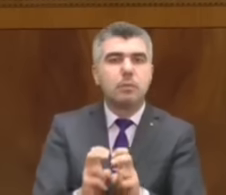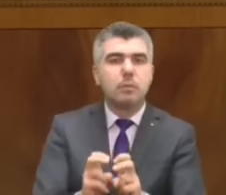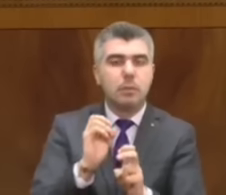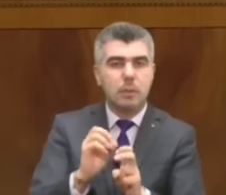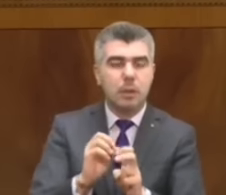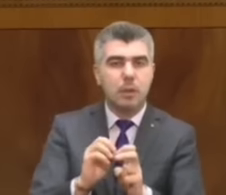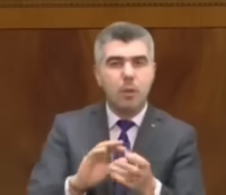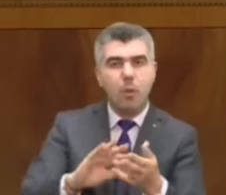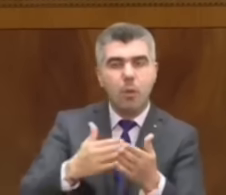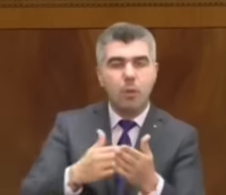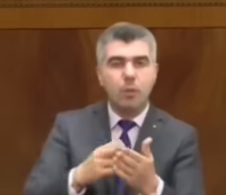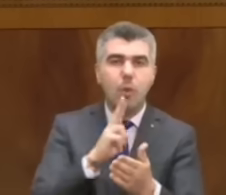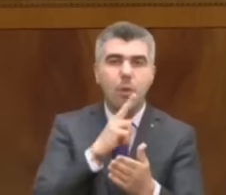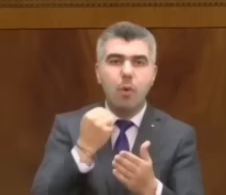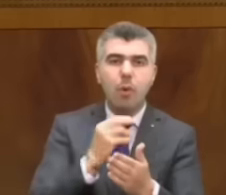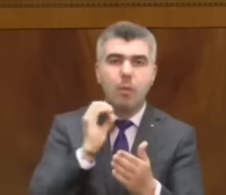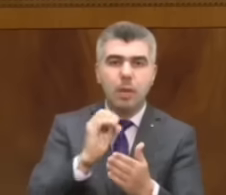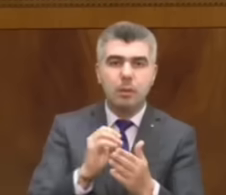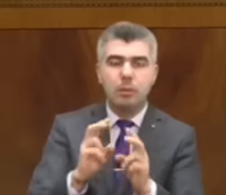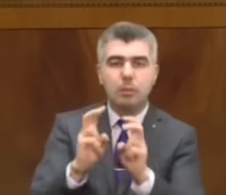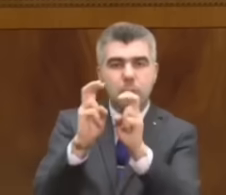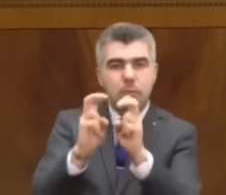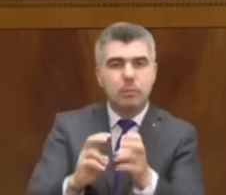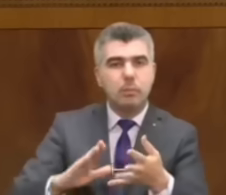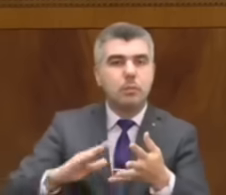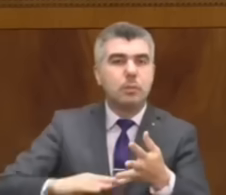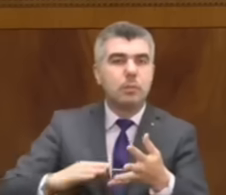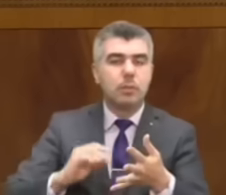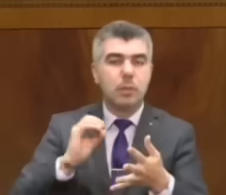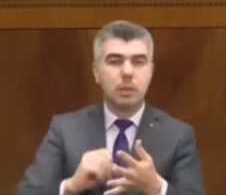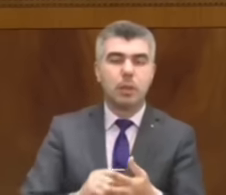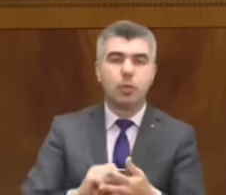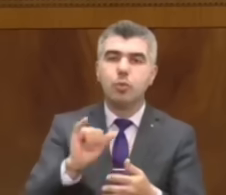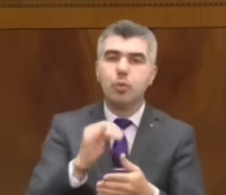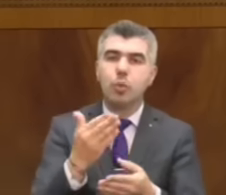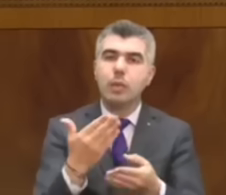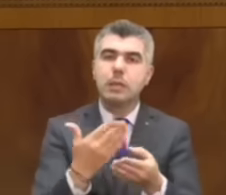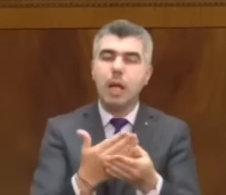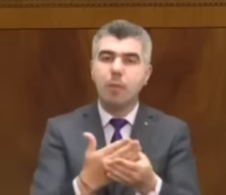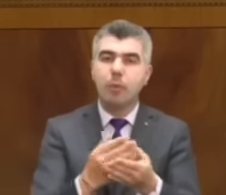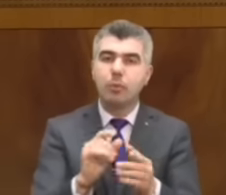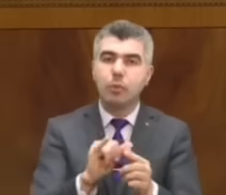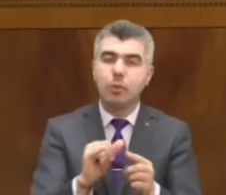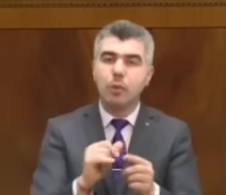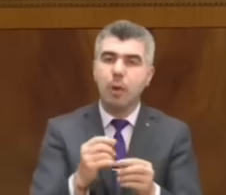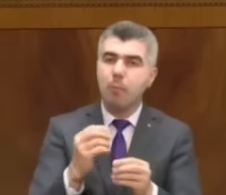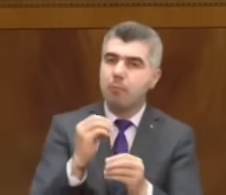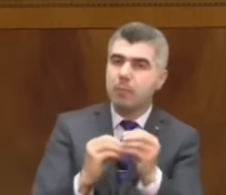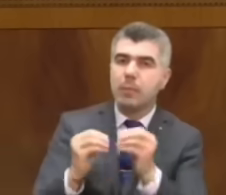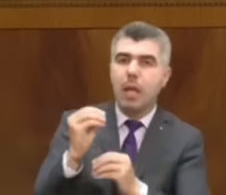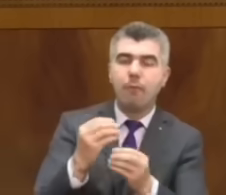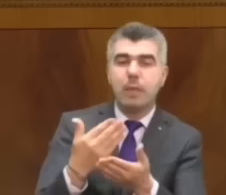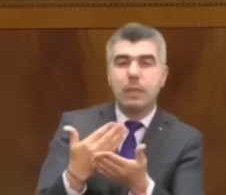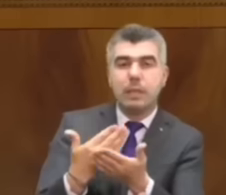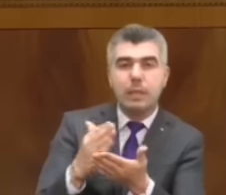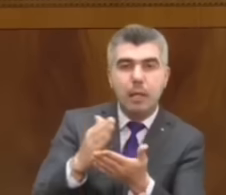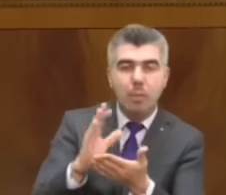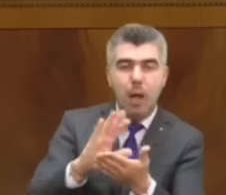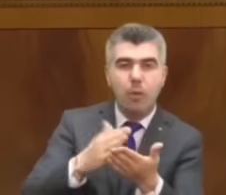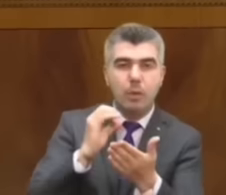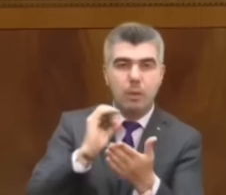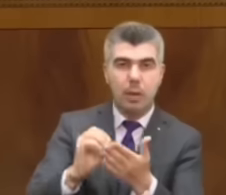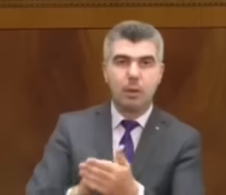العقاري في العهد الحكومة ديالكم في تراجع، وأحد أسبابها الغلاء ديال مواد البناء، واللي بالمناسبة هي